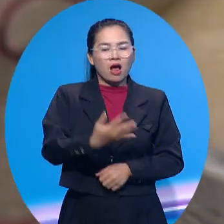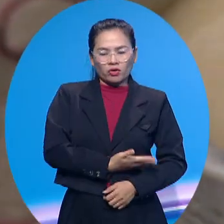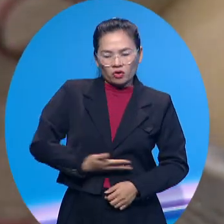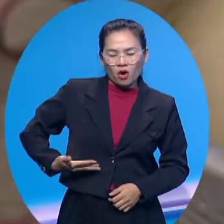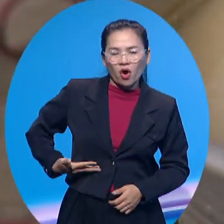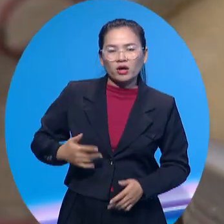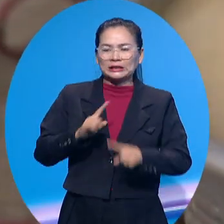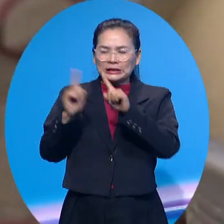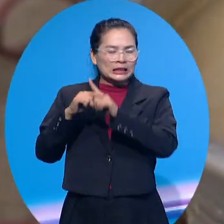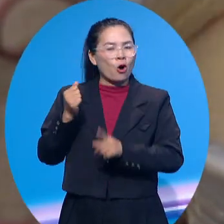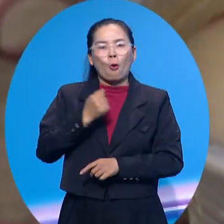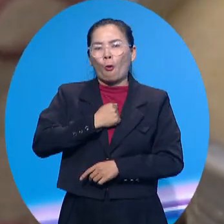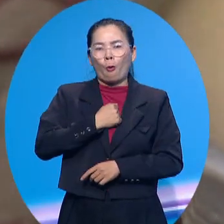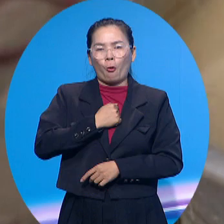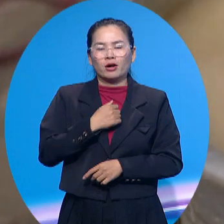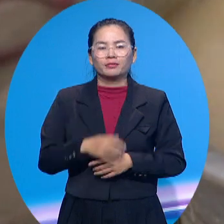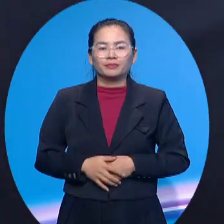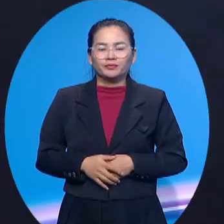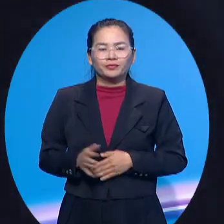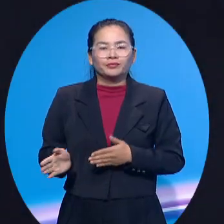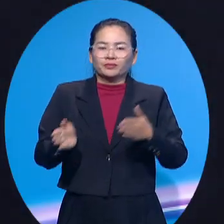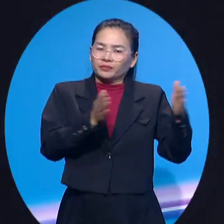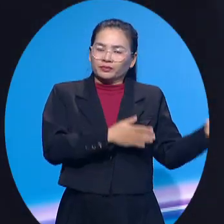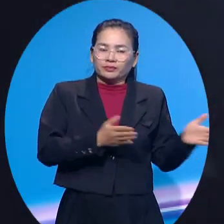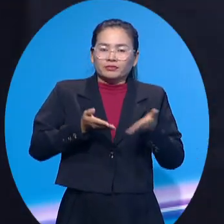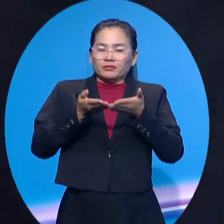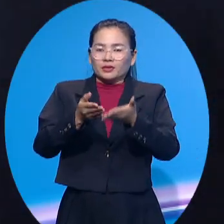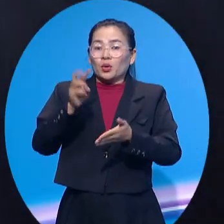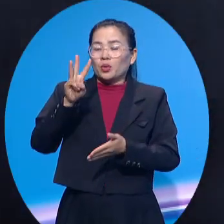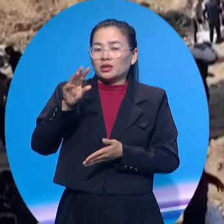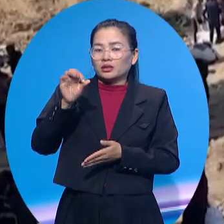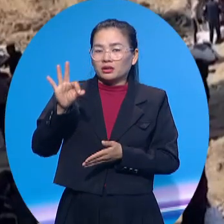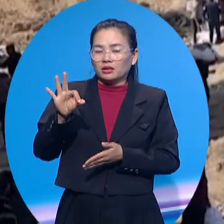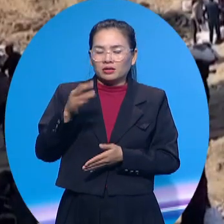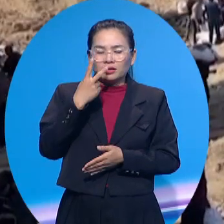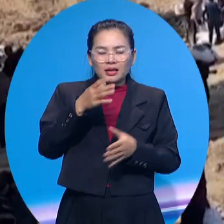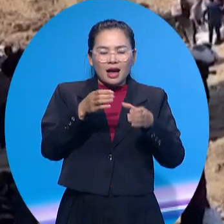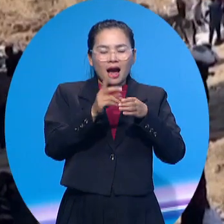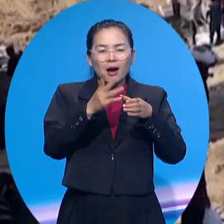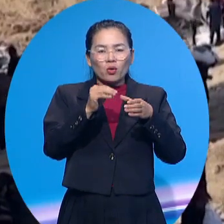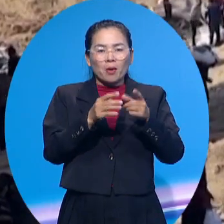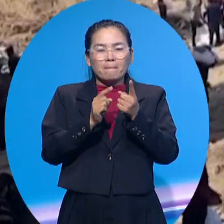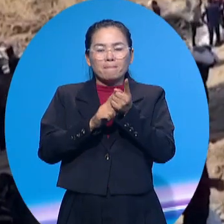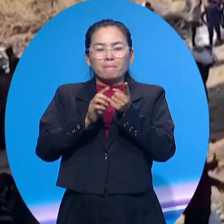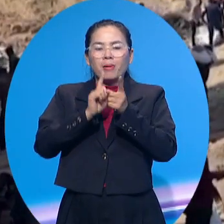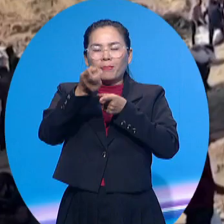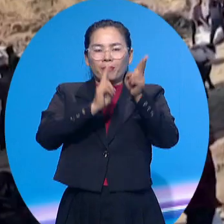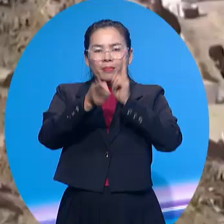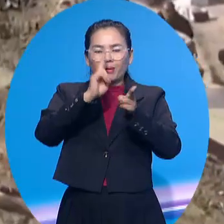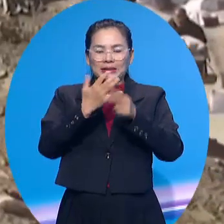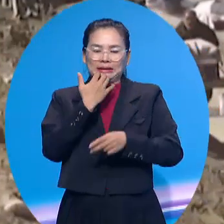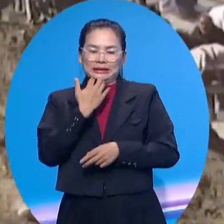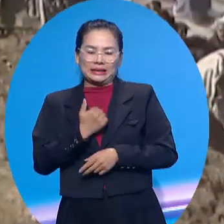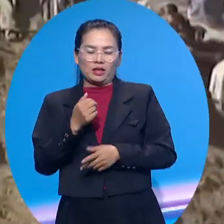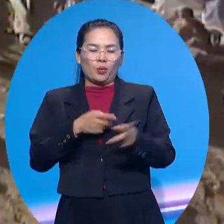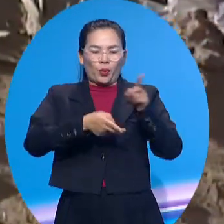khủng hoảng nhân đạo. Trong một diễn biến khác, tờ Washington Post đưa tin Hamas đã bắn súng cối vào lực lượng Israel khi lực